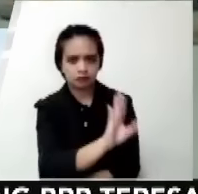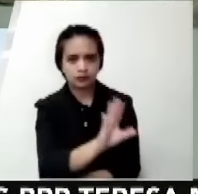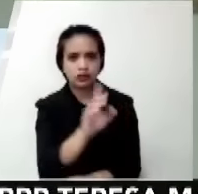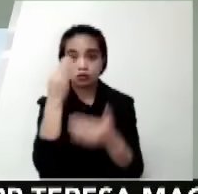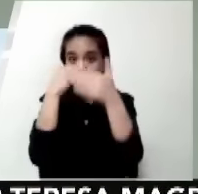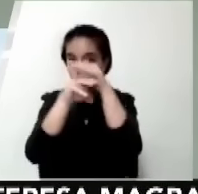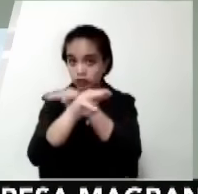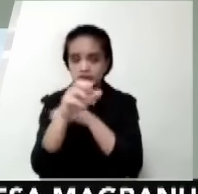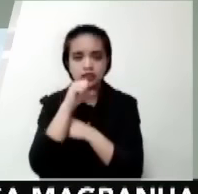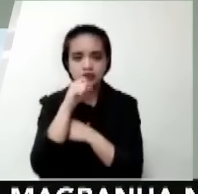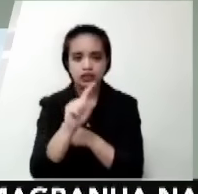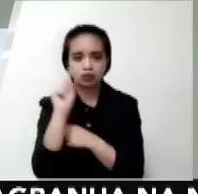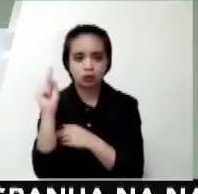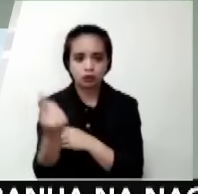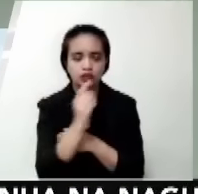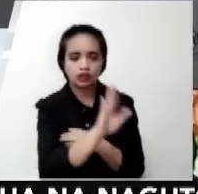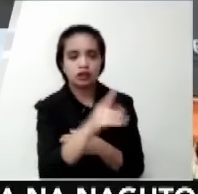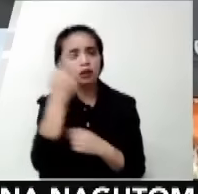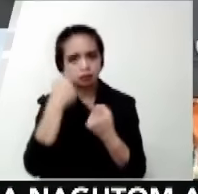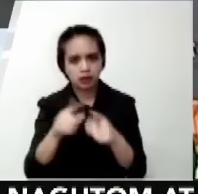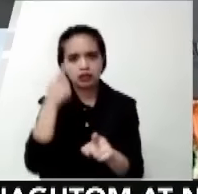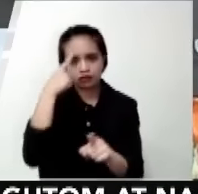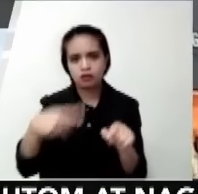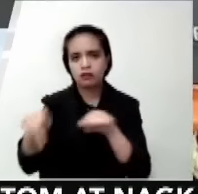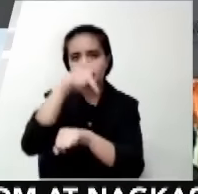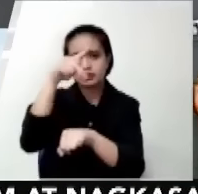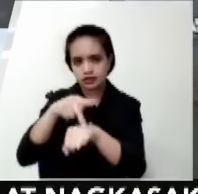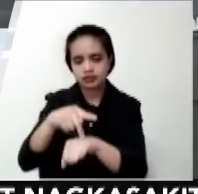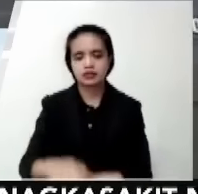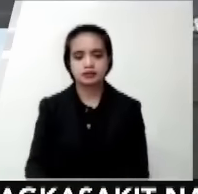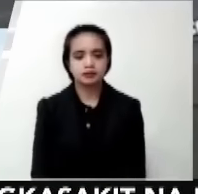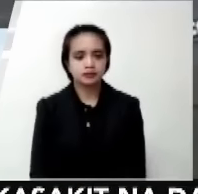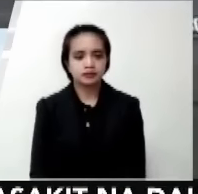anila para sa Pilipinas. As Pinoy sir,